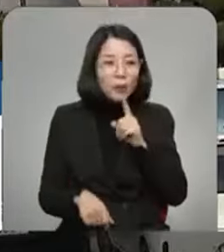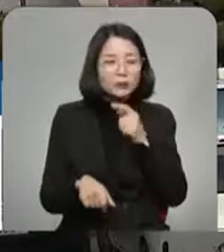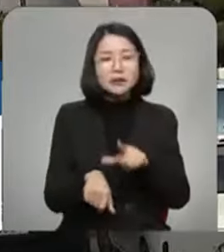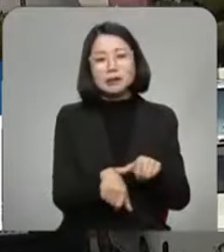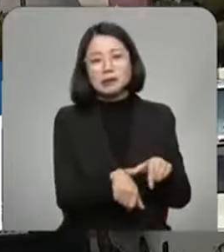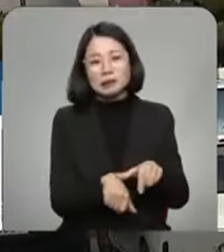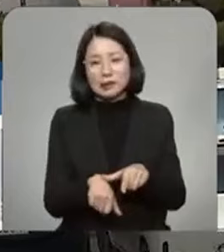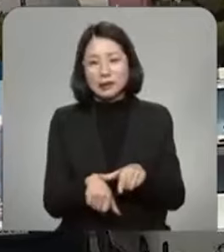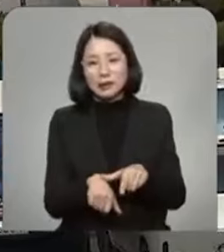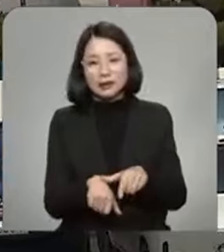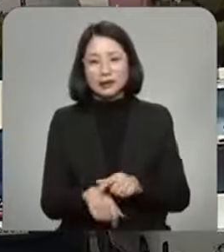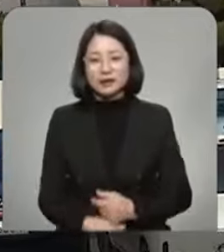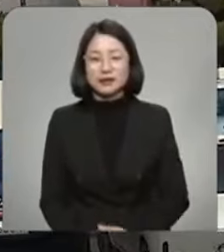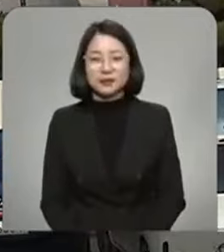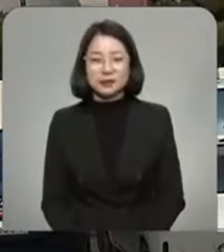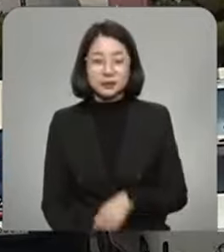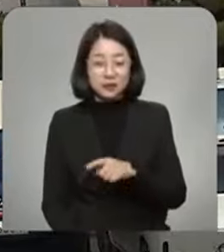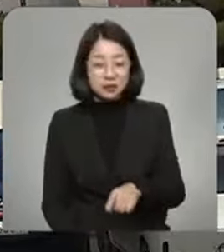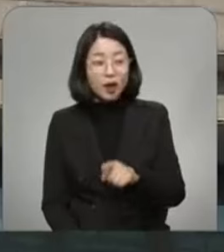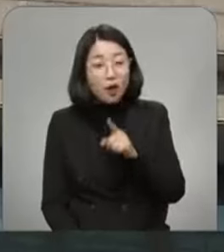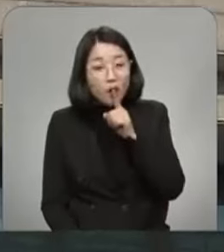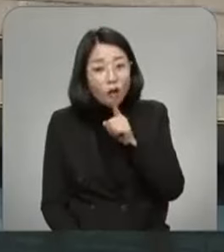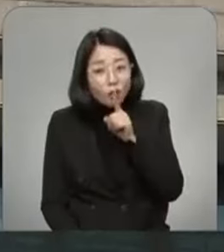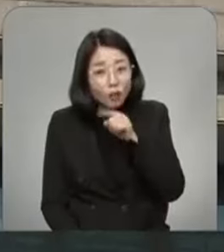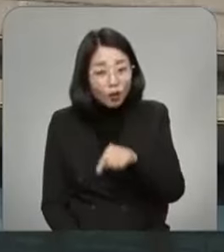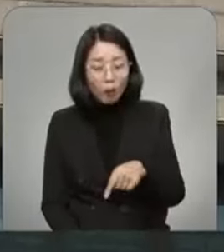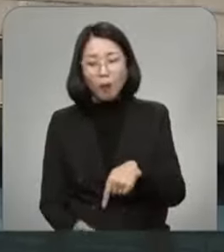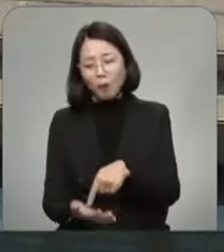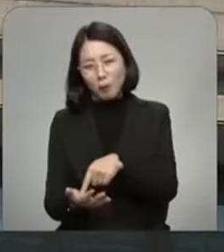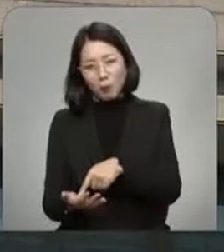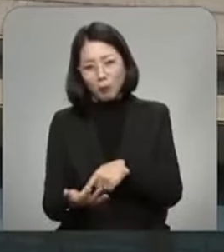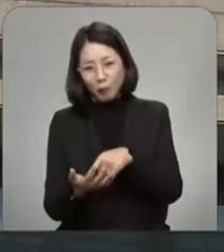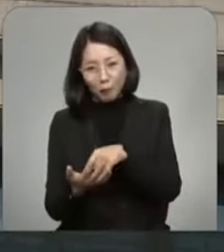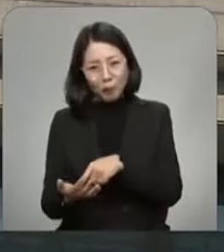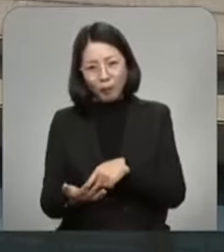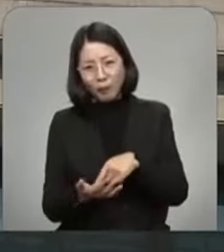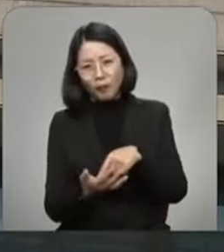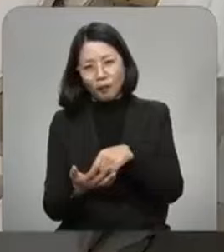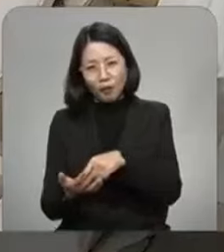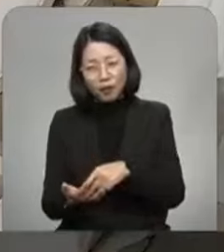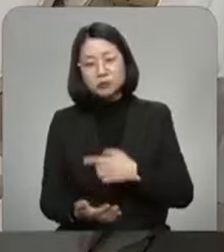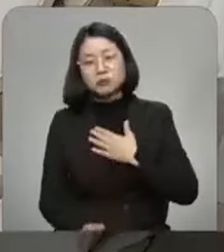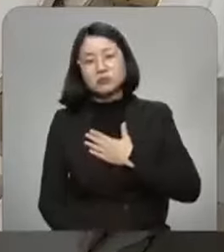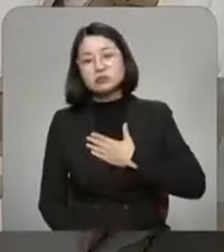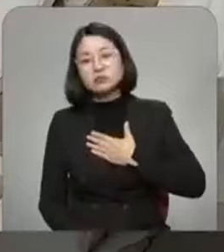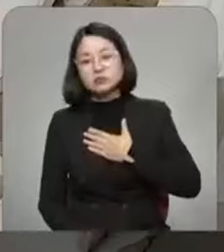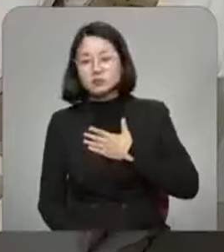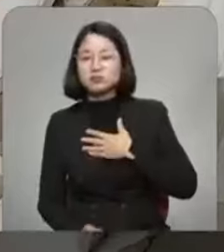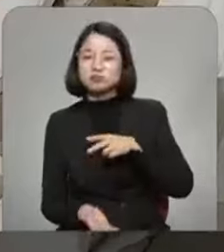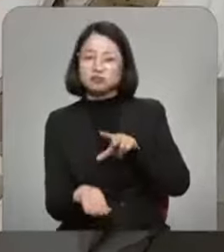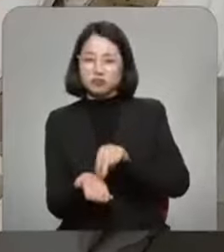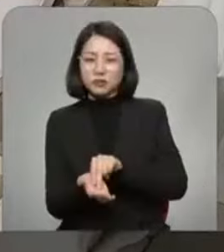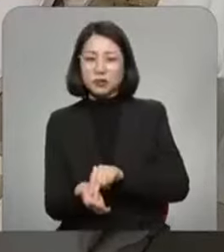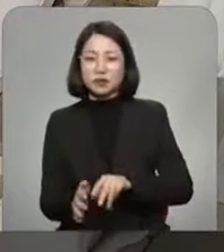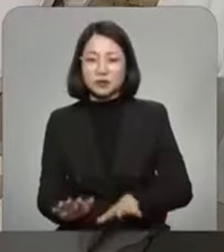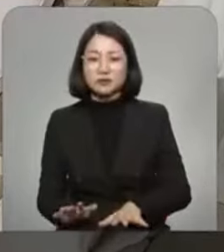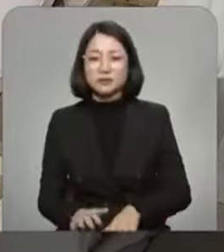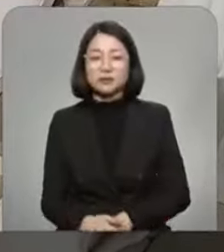오마 이같은 언어의 장벽은 외로움이나 소감 같은 정제 간다는